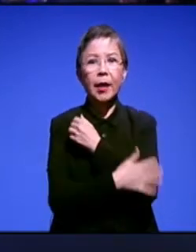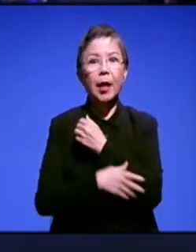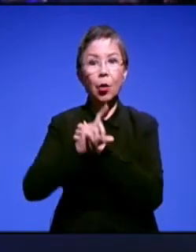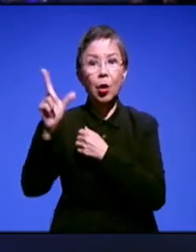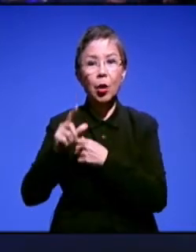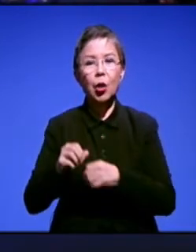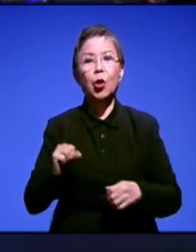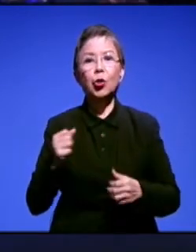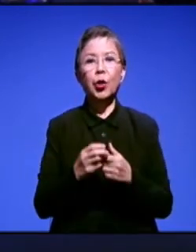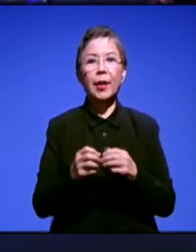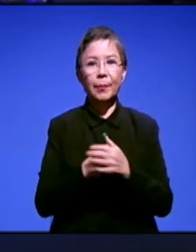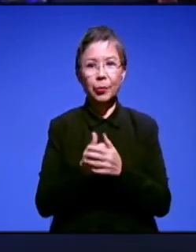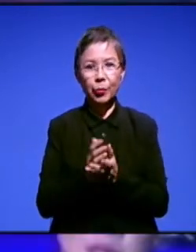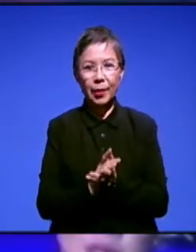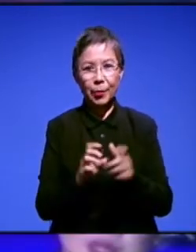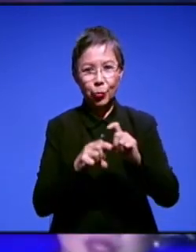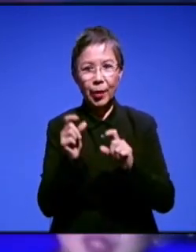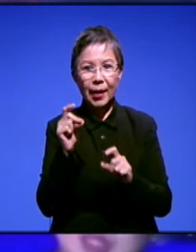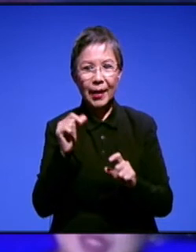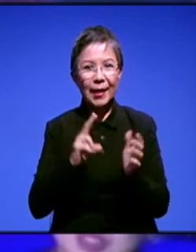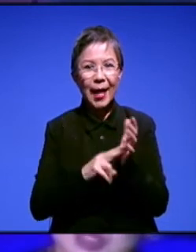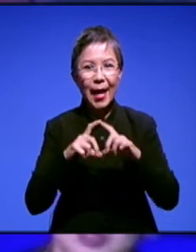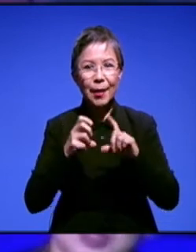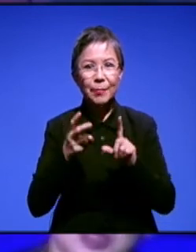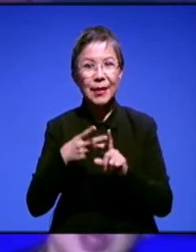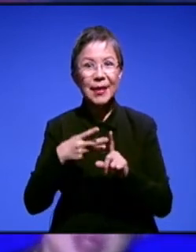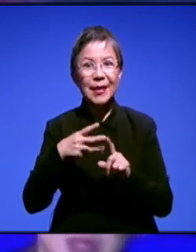seperti Suriname, India, dan Belanda untuk tampil